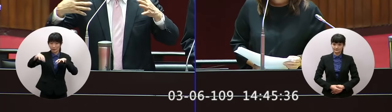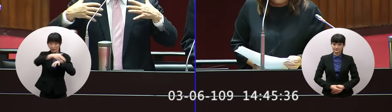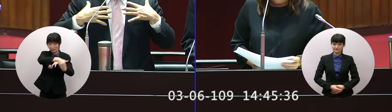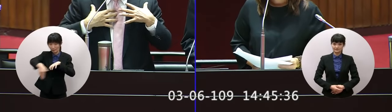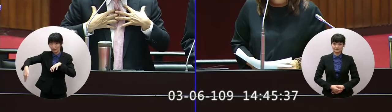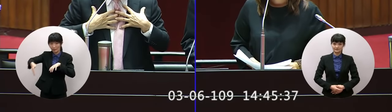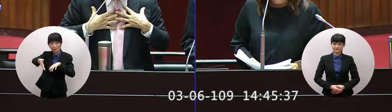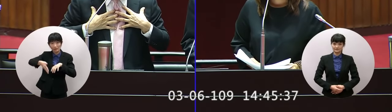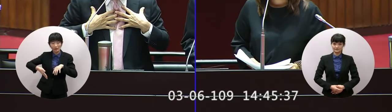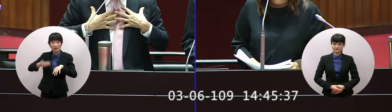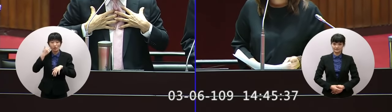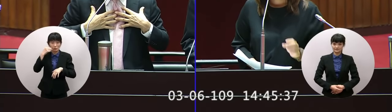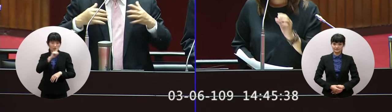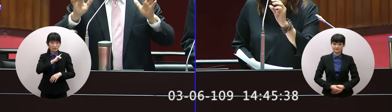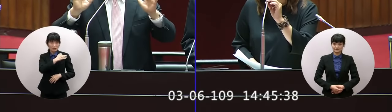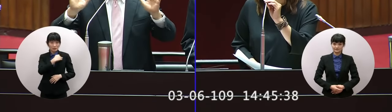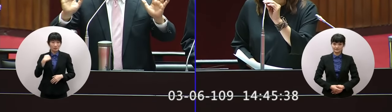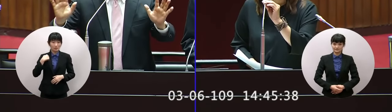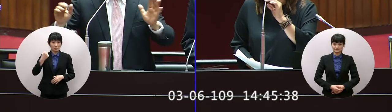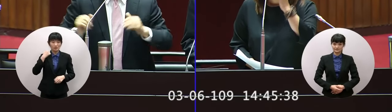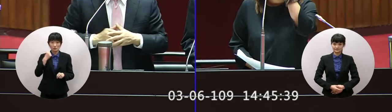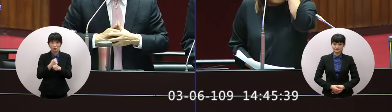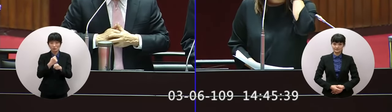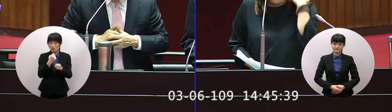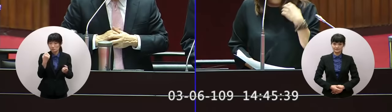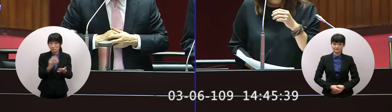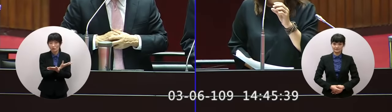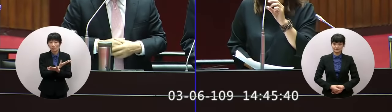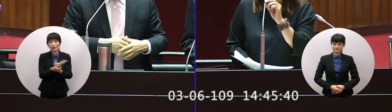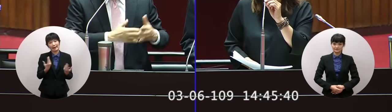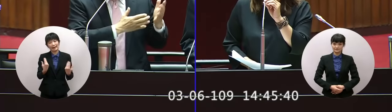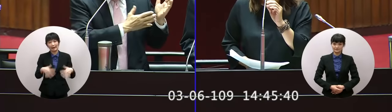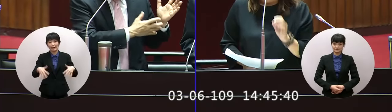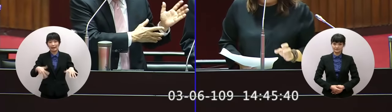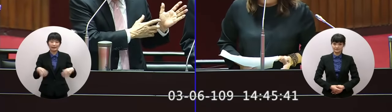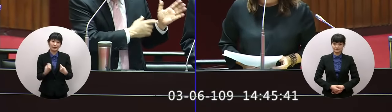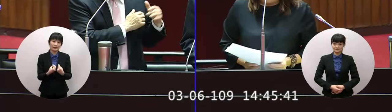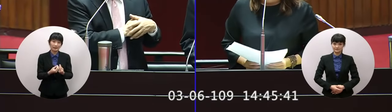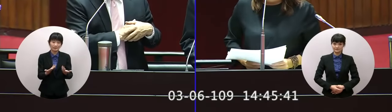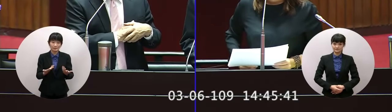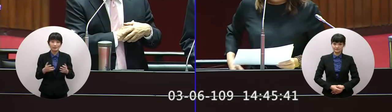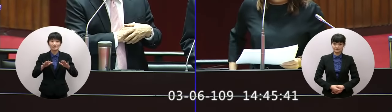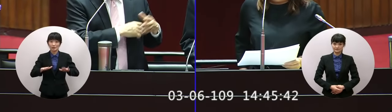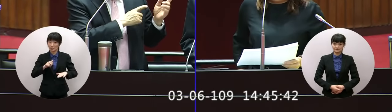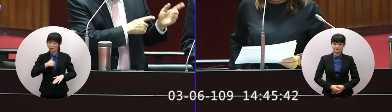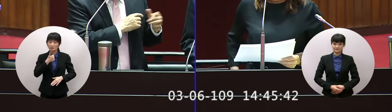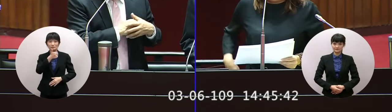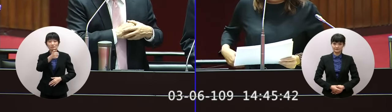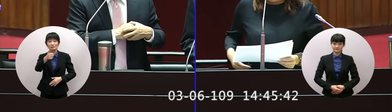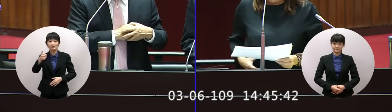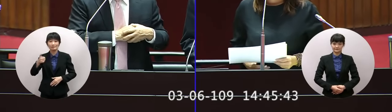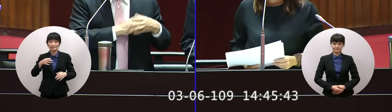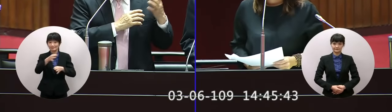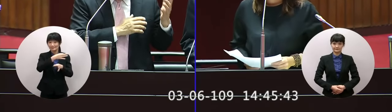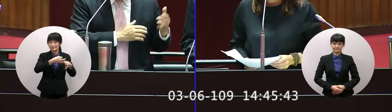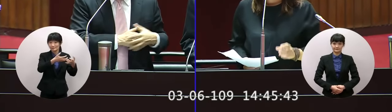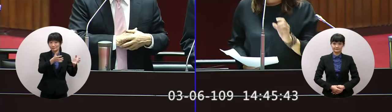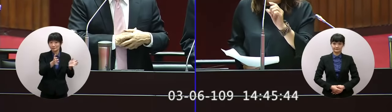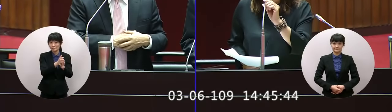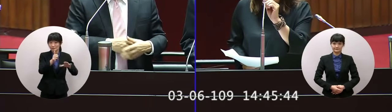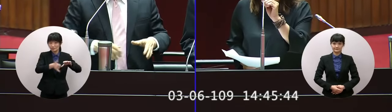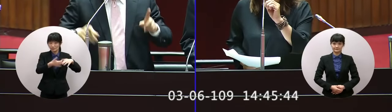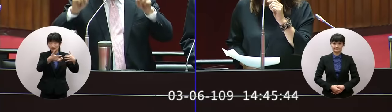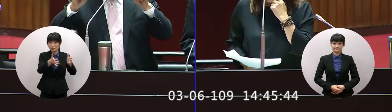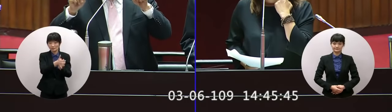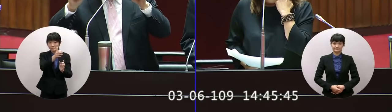如果没有自己有能力生产，你一点办法都没有。所以这次非常感谢我们经济部沈